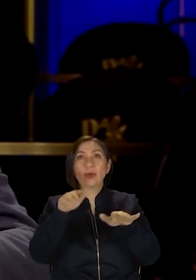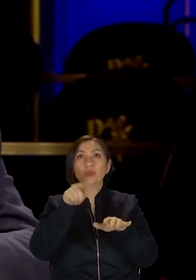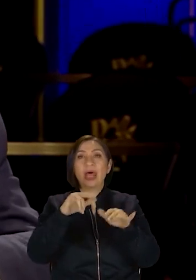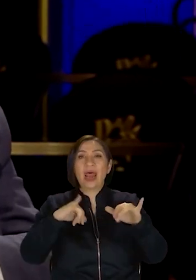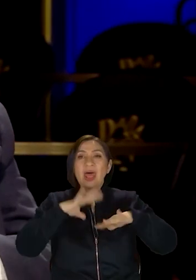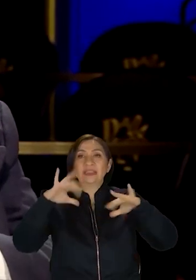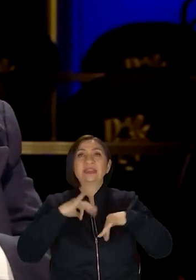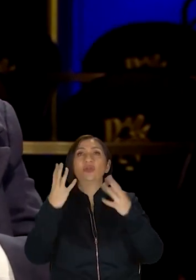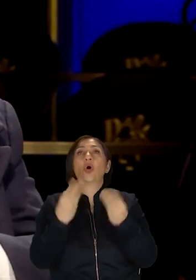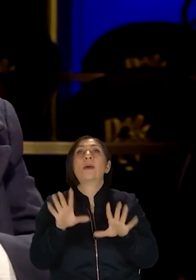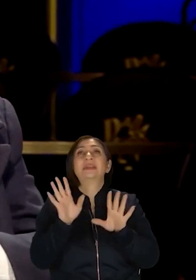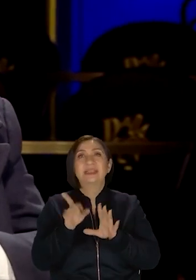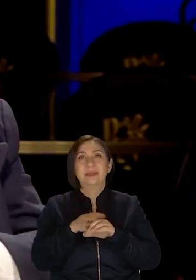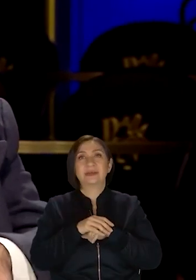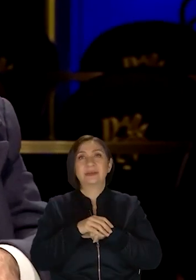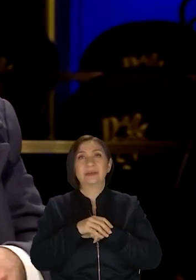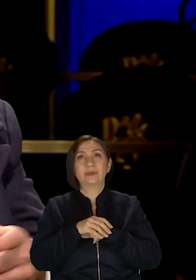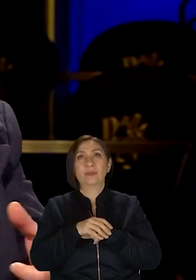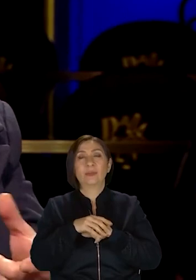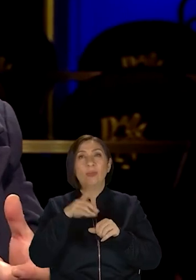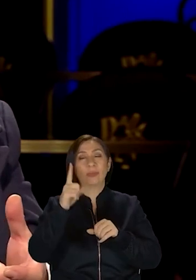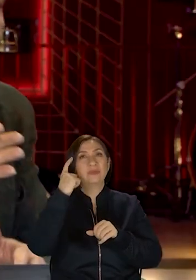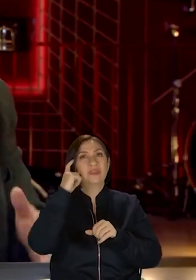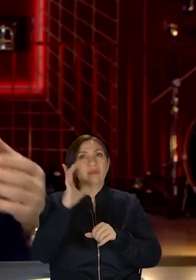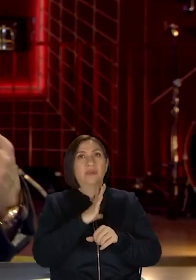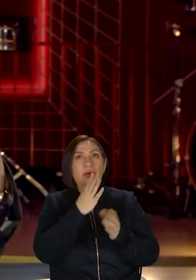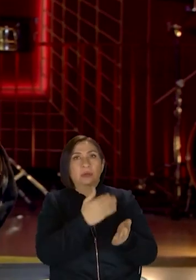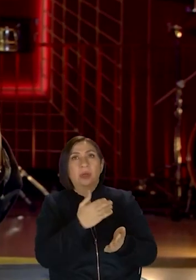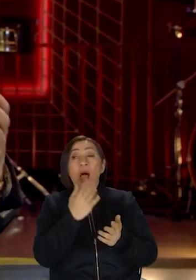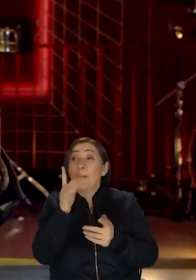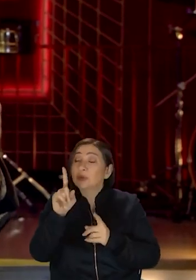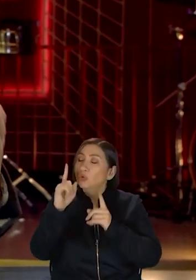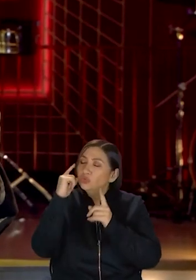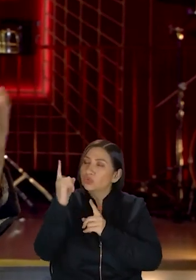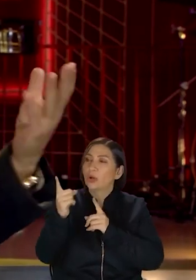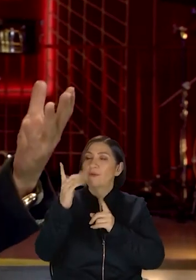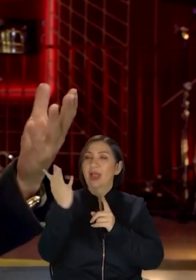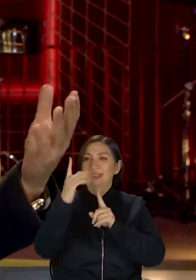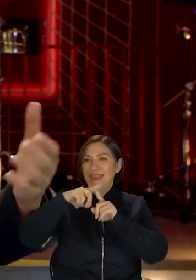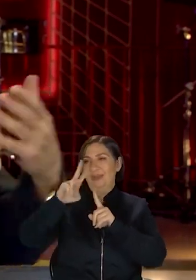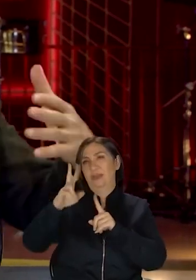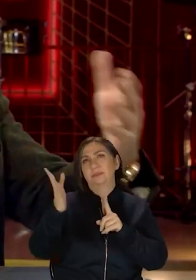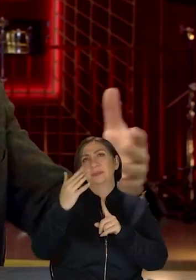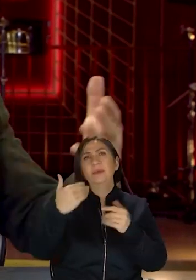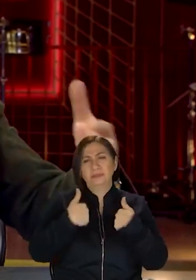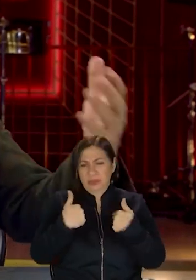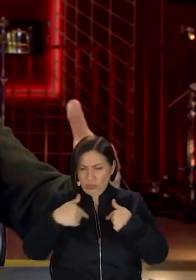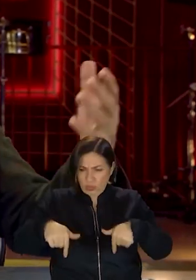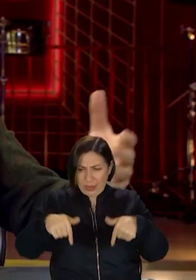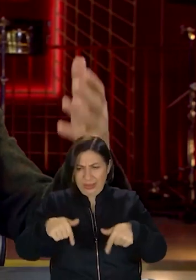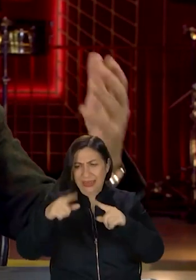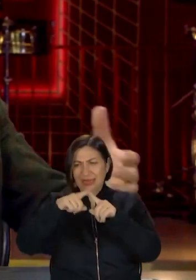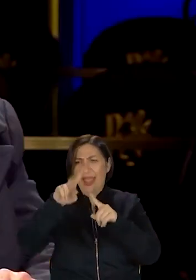bundan rahatsız olmaması. Yani ben, böyle bir ideal alan yaratılabilirse belki. Yani falanca televizyon ya da bize ele alalım. Şu anda